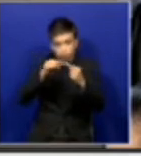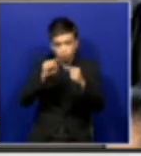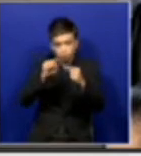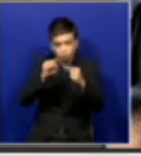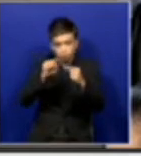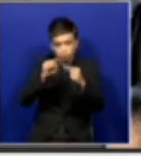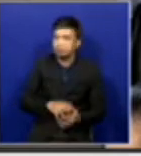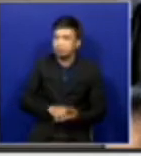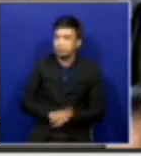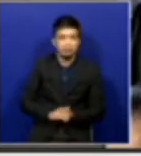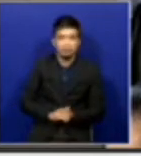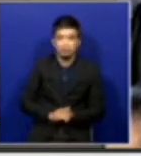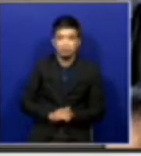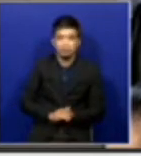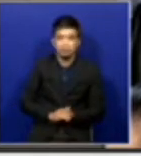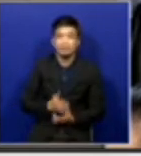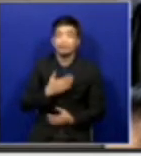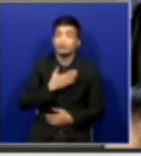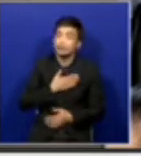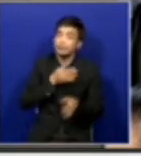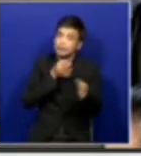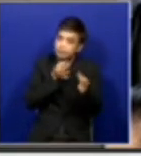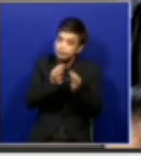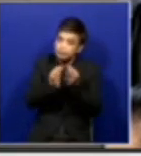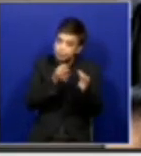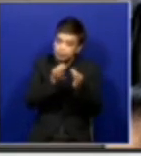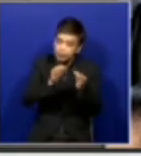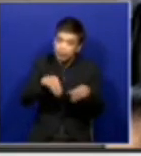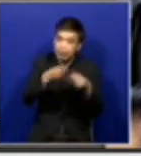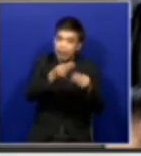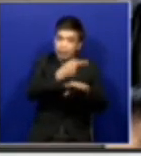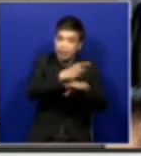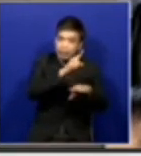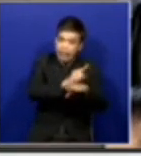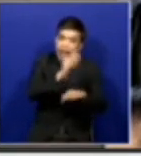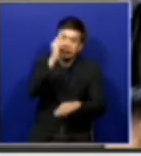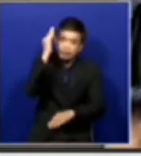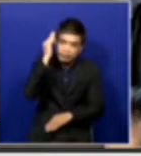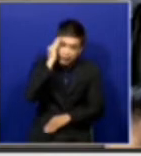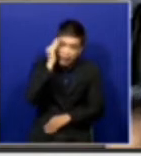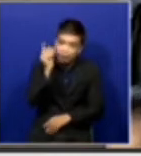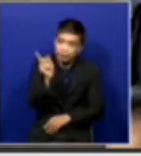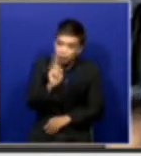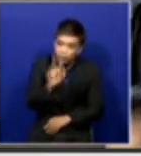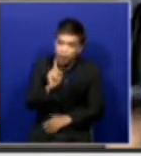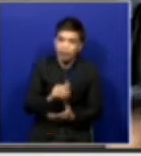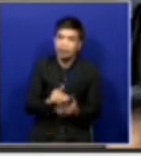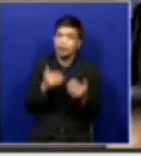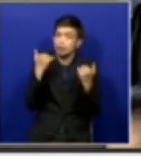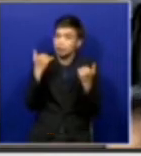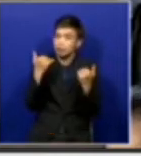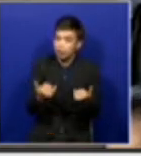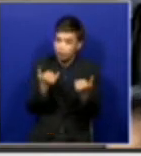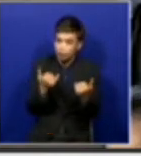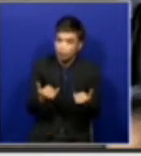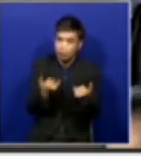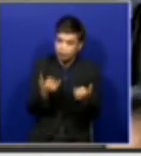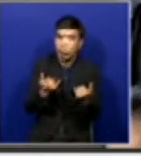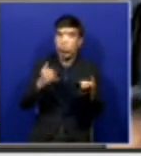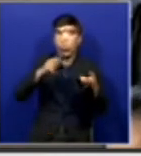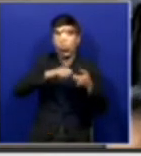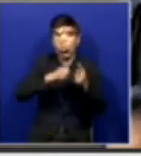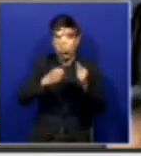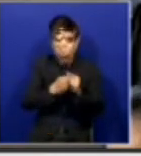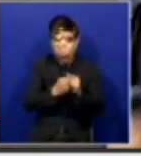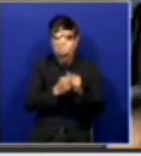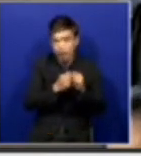ที่ต้องเตรียมเรียนท่านประธานอีกครั้งหนึ่งเพื่อเป็นการย้ำว่าในภาวะสถานการณ์ที่ต้องต่อสู้กับโรคระบาด